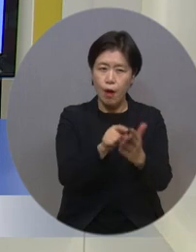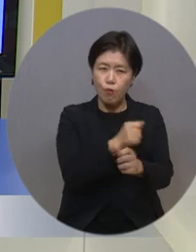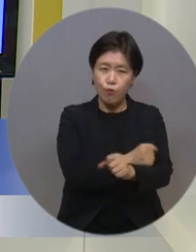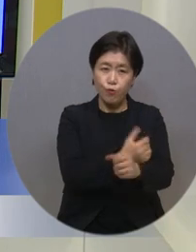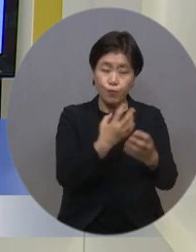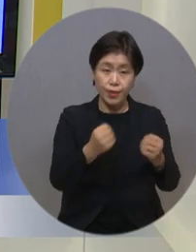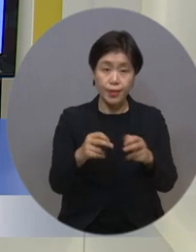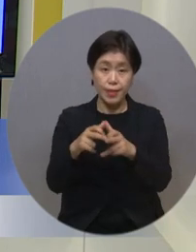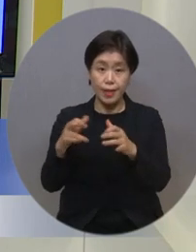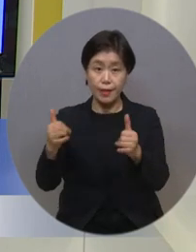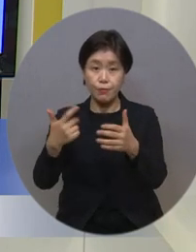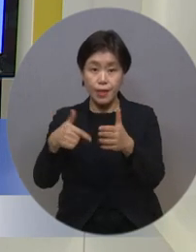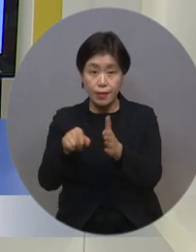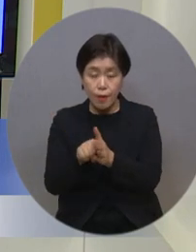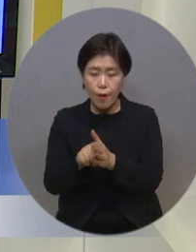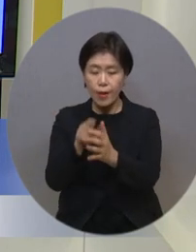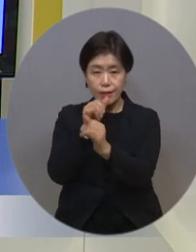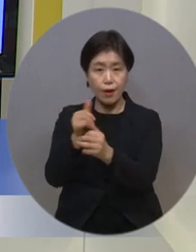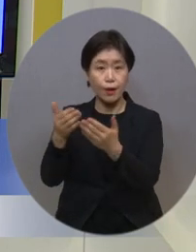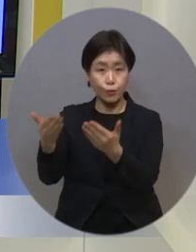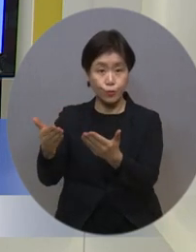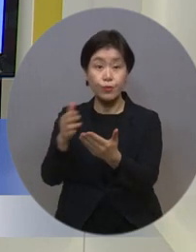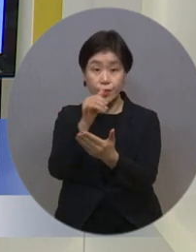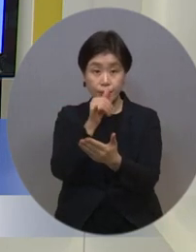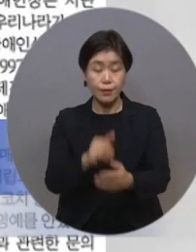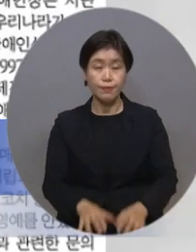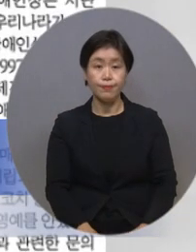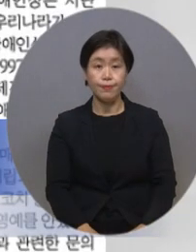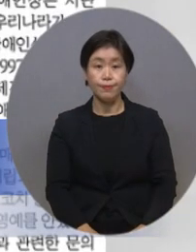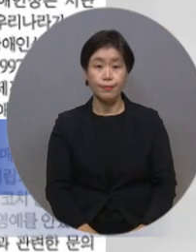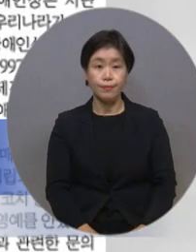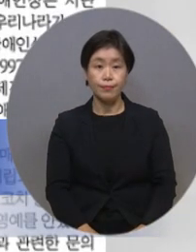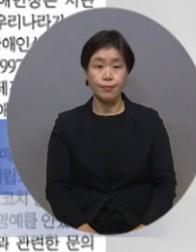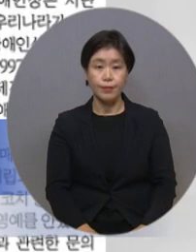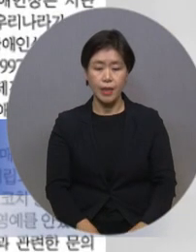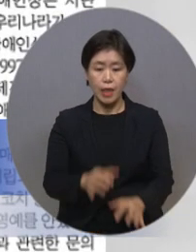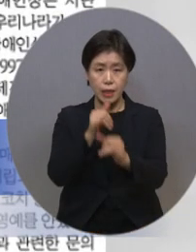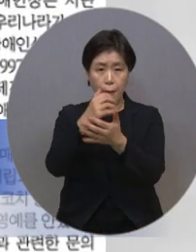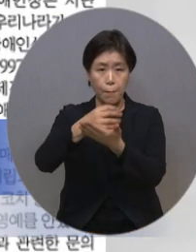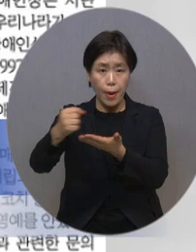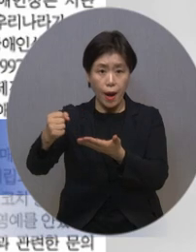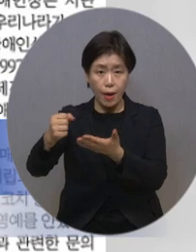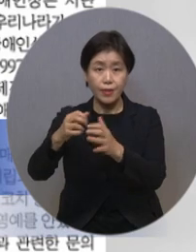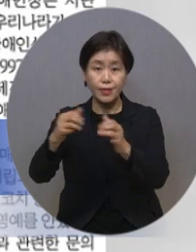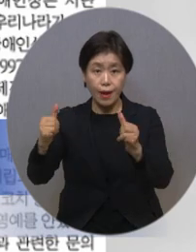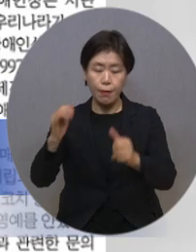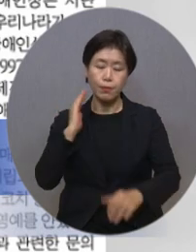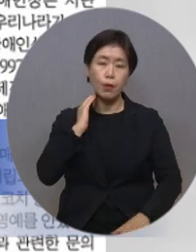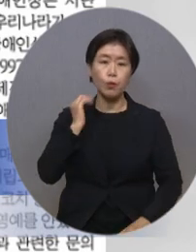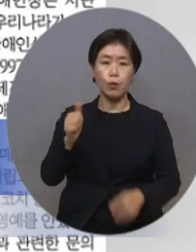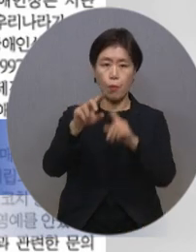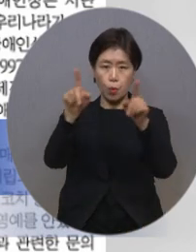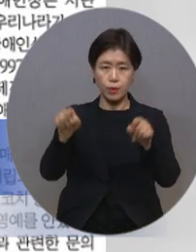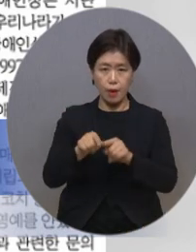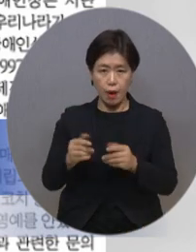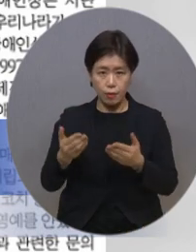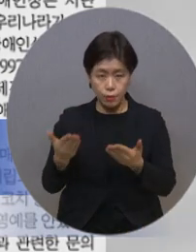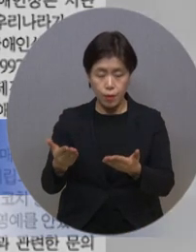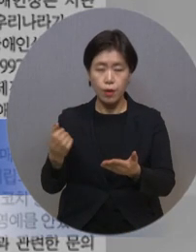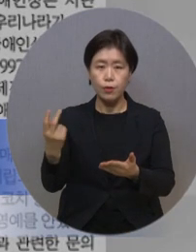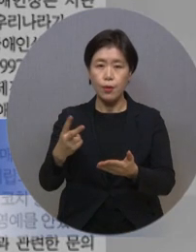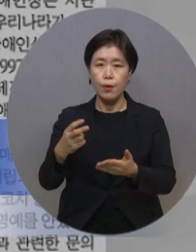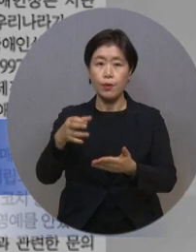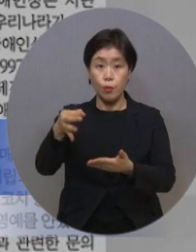수여하는 올해의 장애인상 시상식이 진행됩니다 수상자에게는 대통령 표창과 상금이 수여되는데요